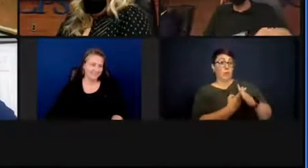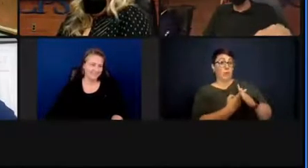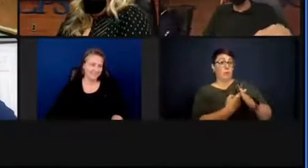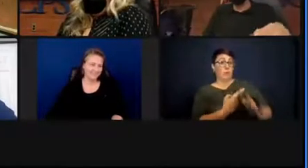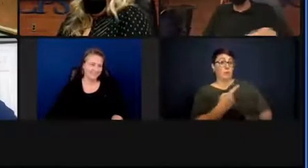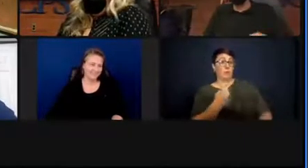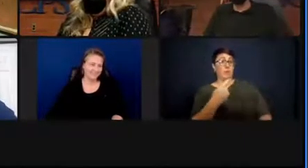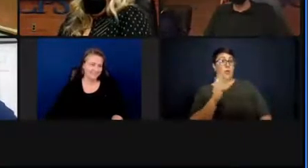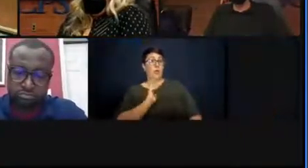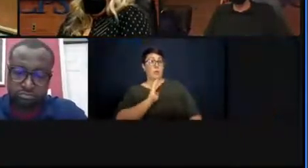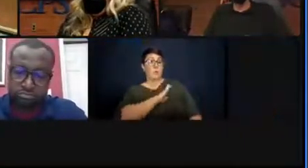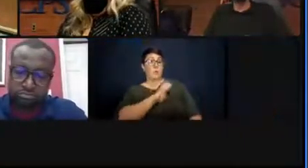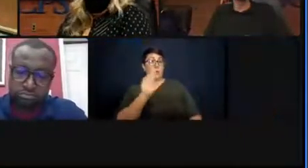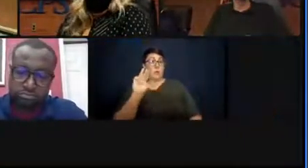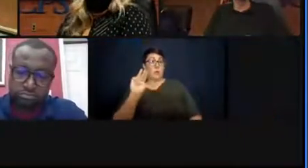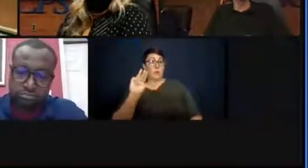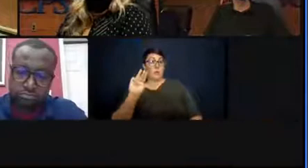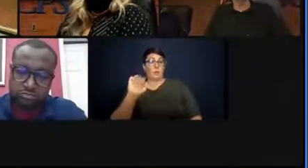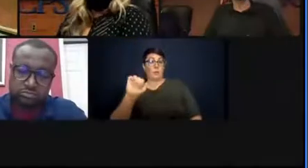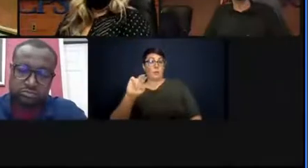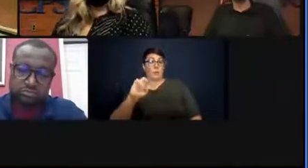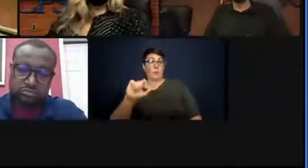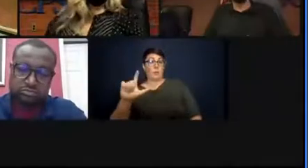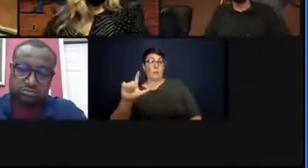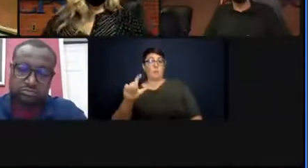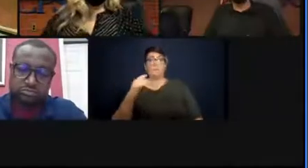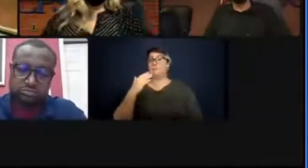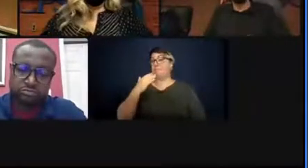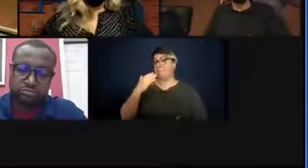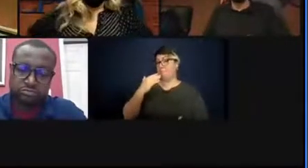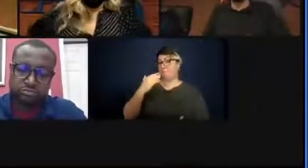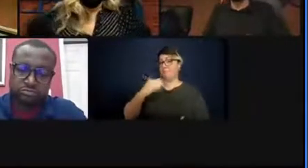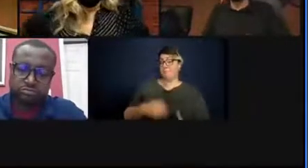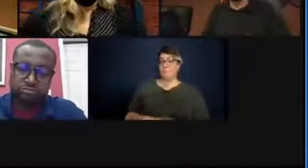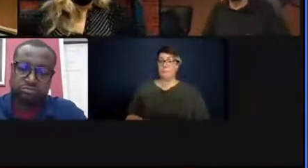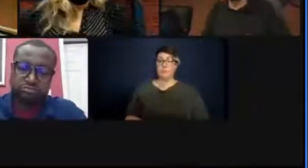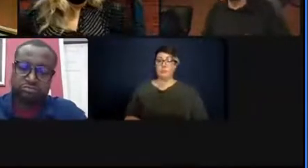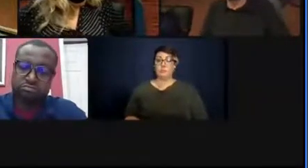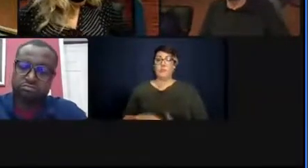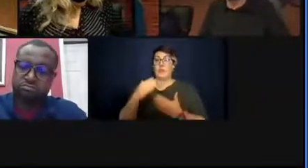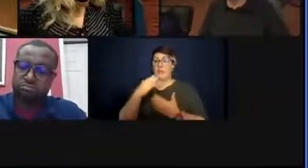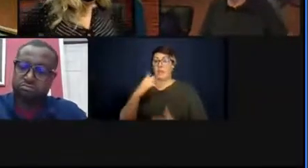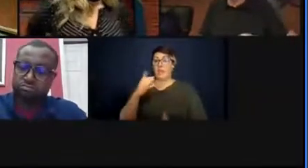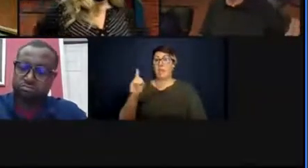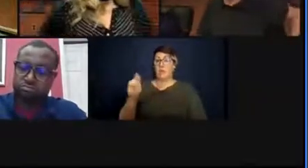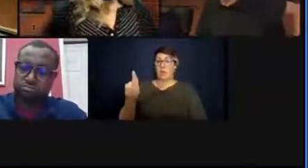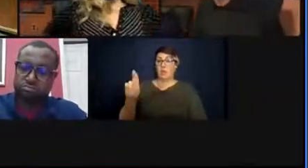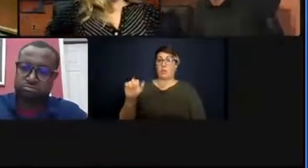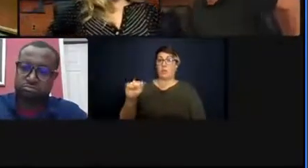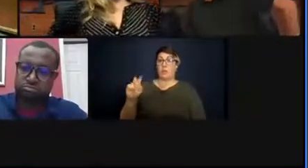Ningependa kuanza na Manabud Masho kwa mara nyingine. Asante sana mwenyekiti Pota.